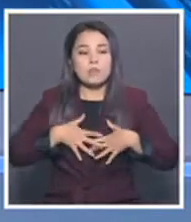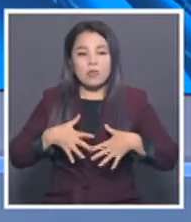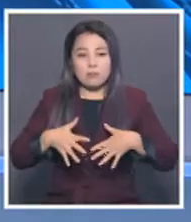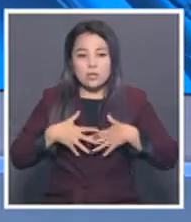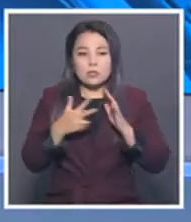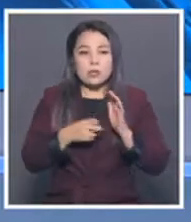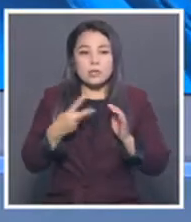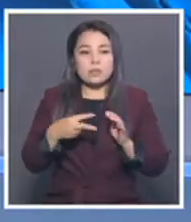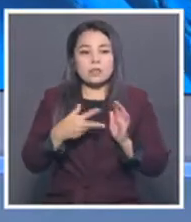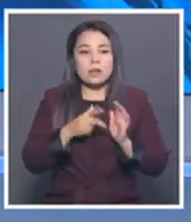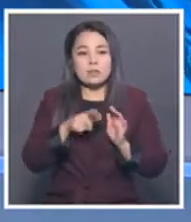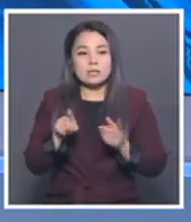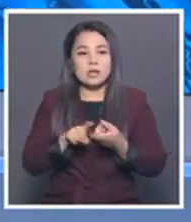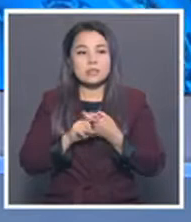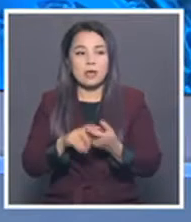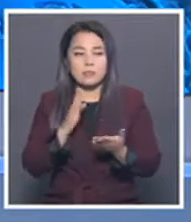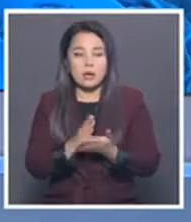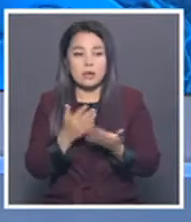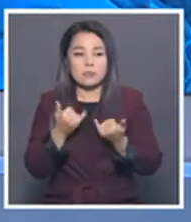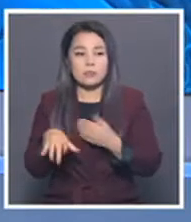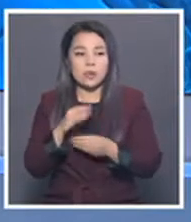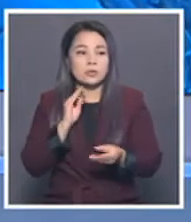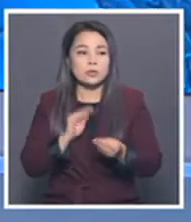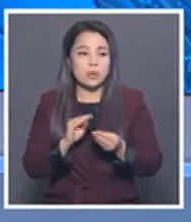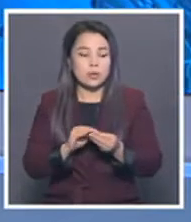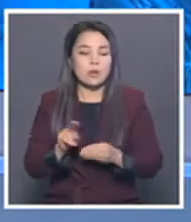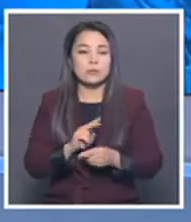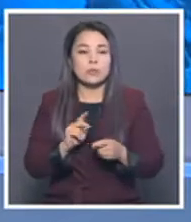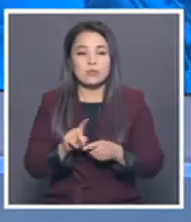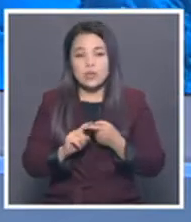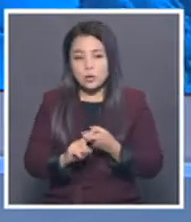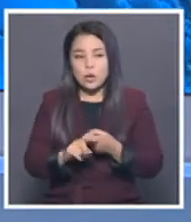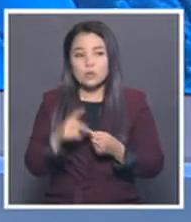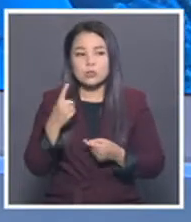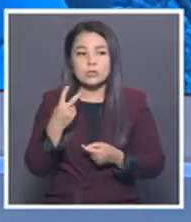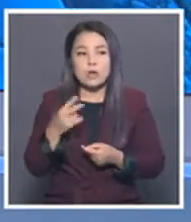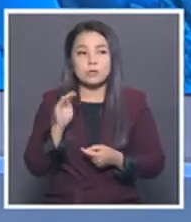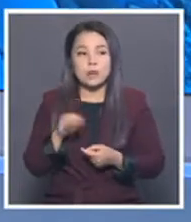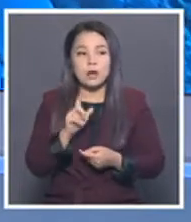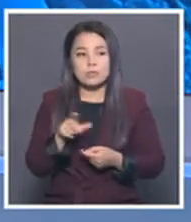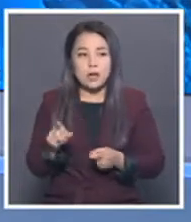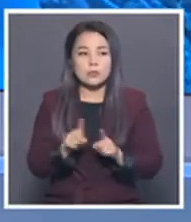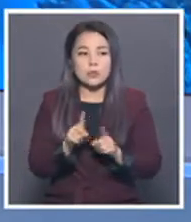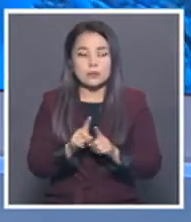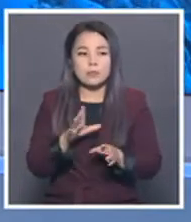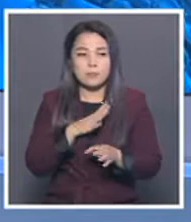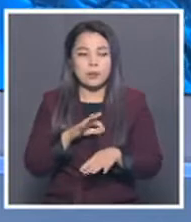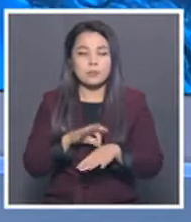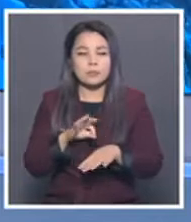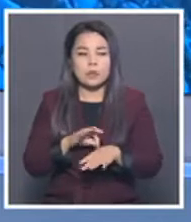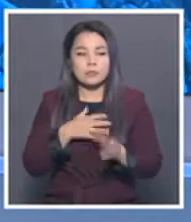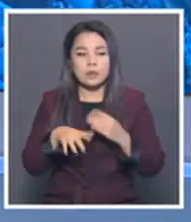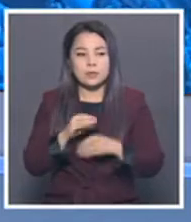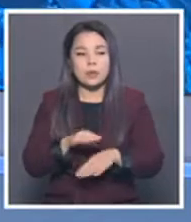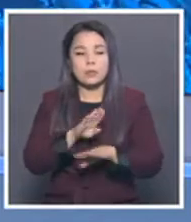пневмонияны 828 адам жұқтырған. Осылайша қауіпті вирусты 102 мыңнан аса адам жұқтырған. Өкінішке орай вирус пен вирусты пневмониядан